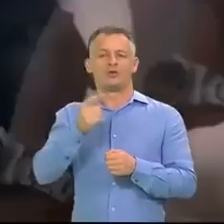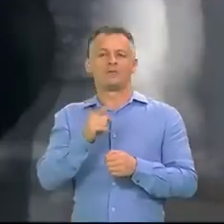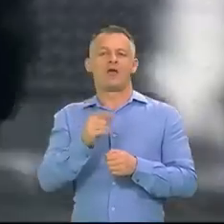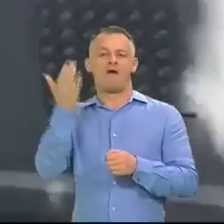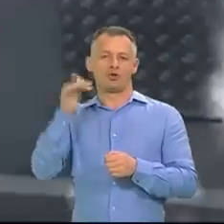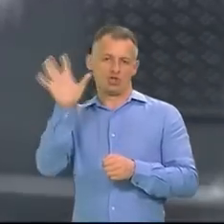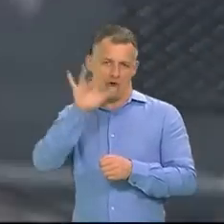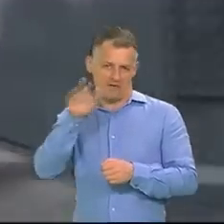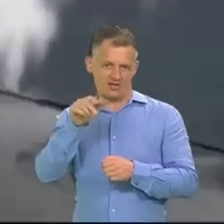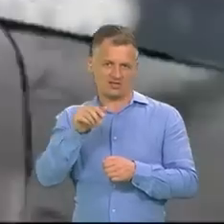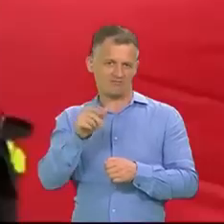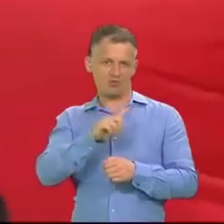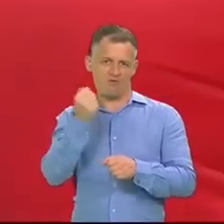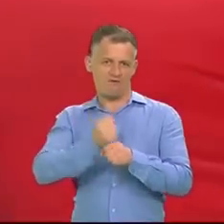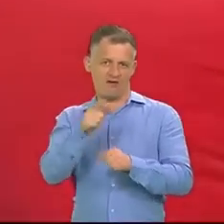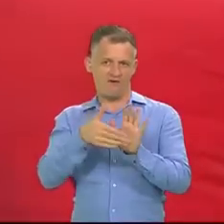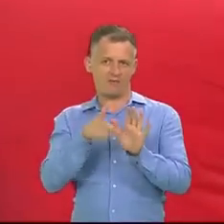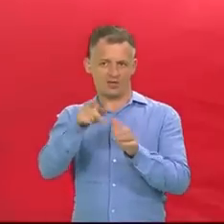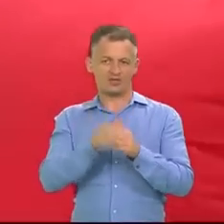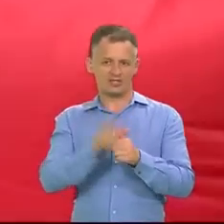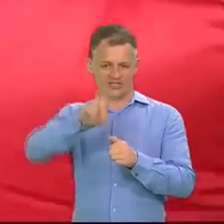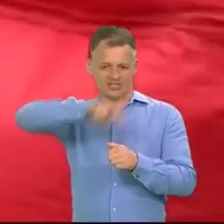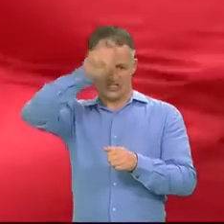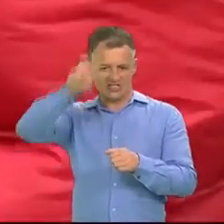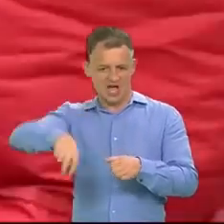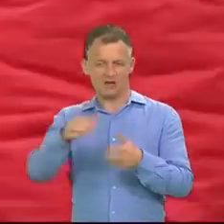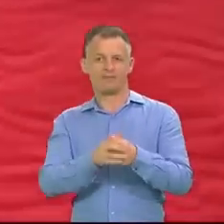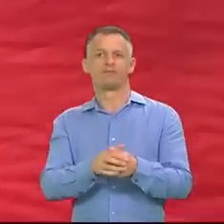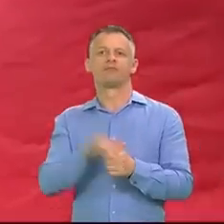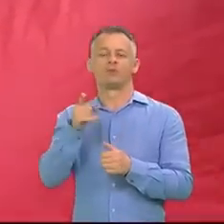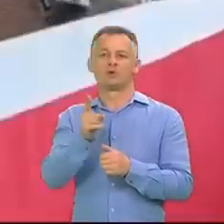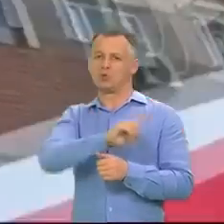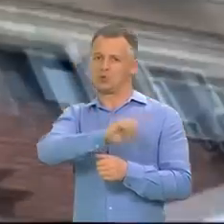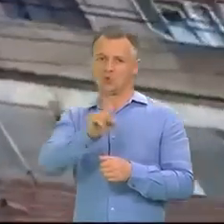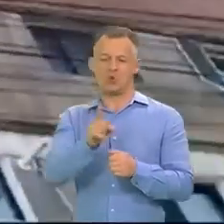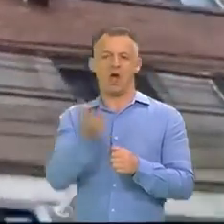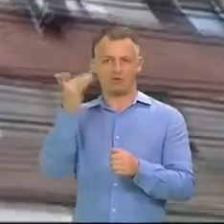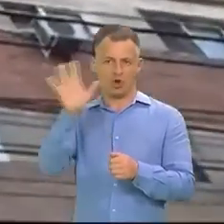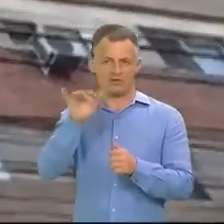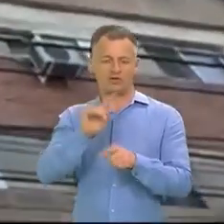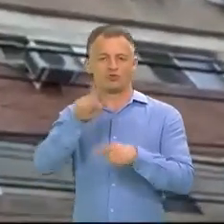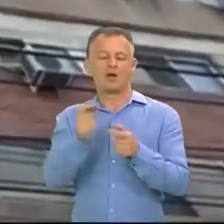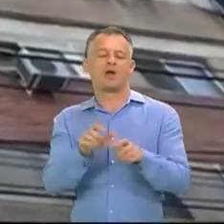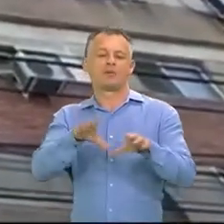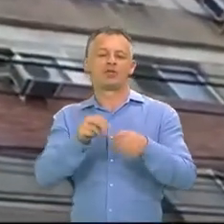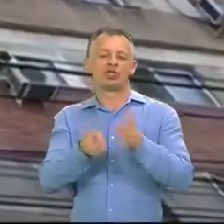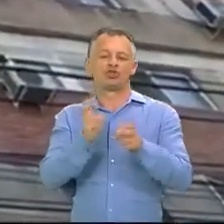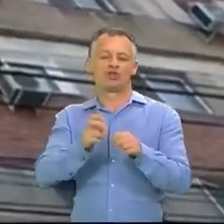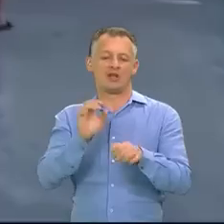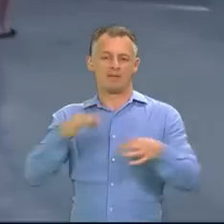deținutul a fost convins să nu recurgă la gestul extrem. A primit îngrijiri medicale la fața locului, apoi a fost încătușat.